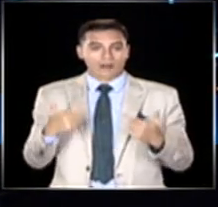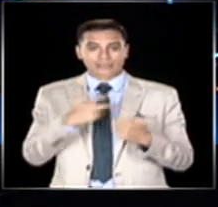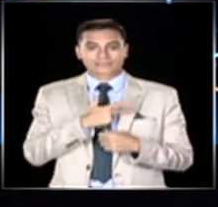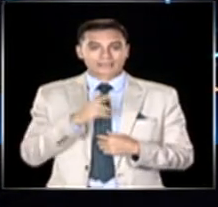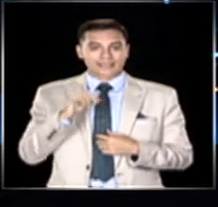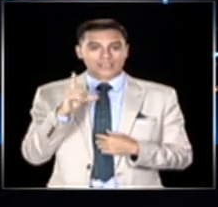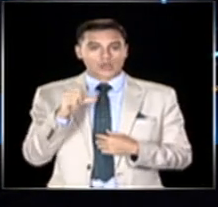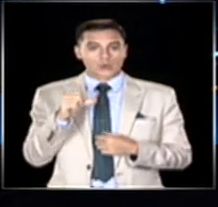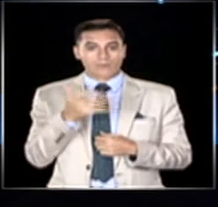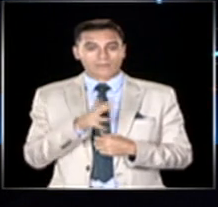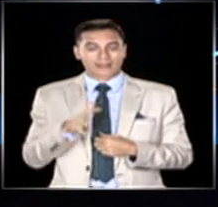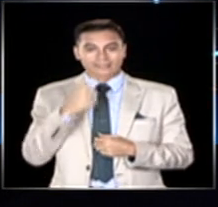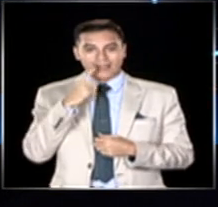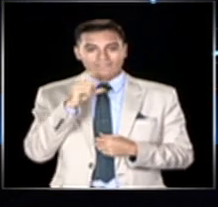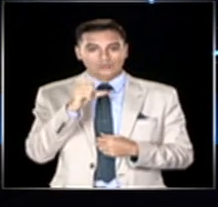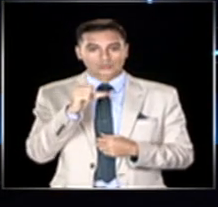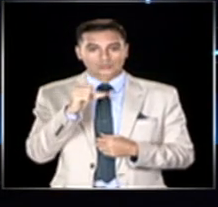البحرية عام 1509؟